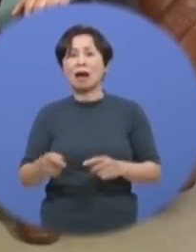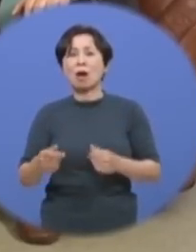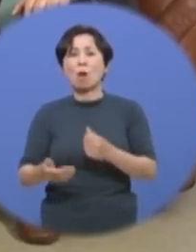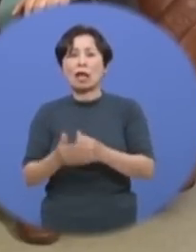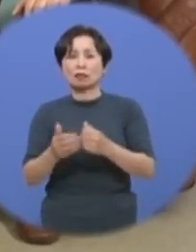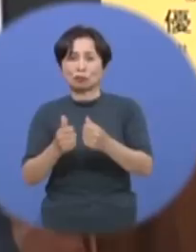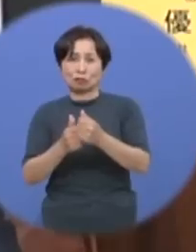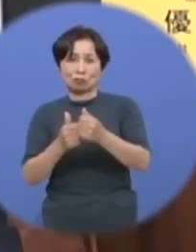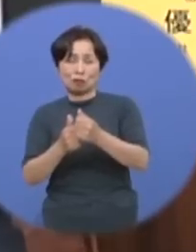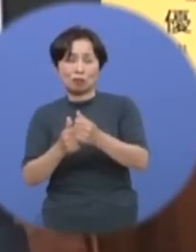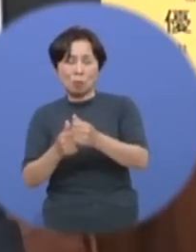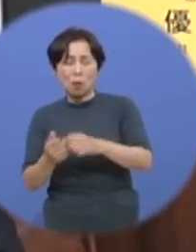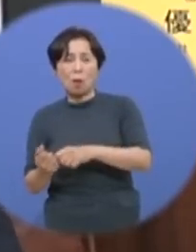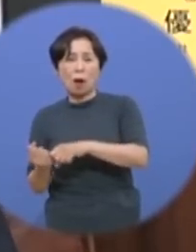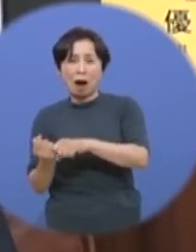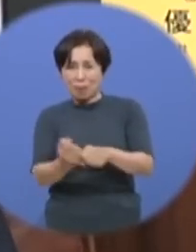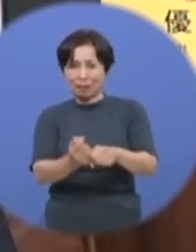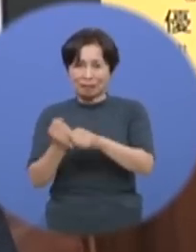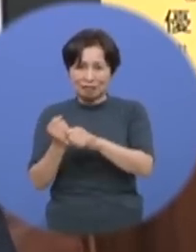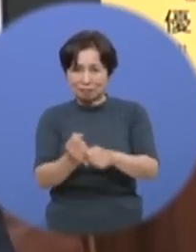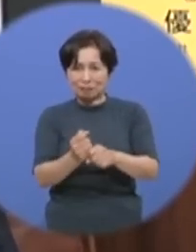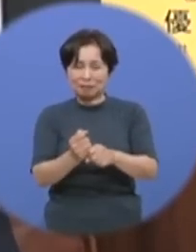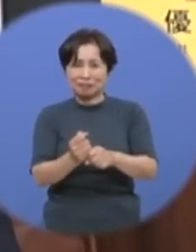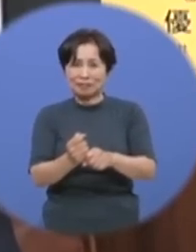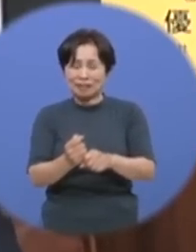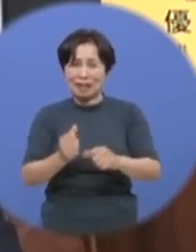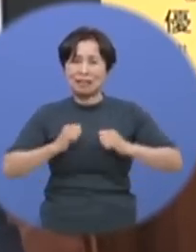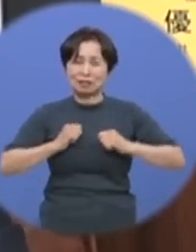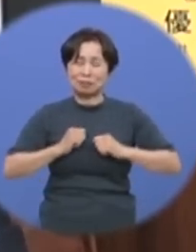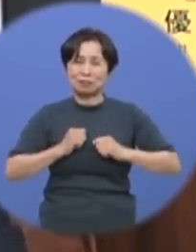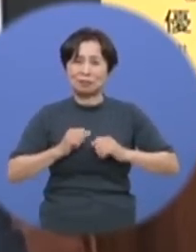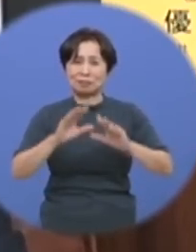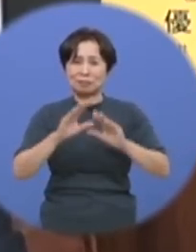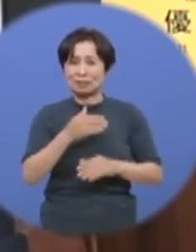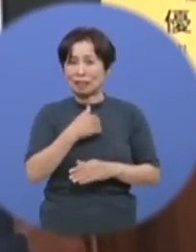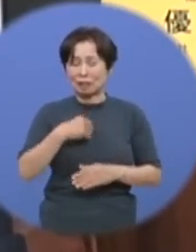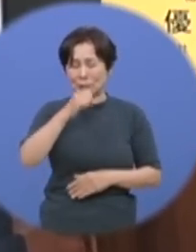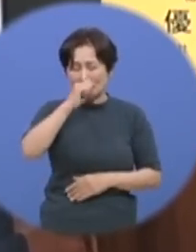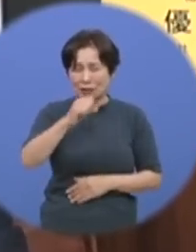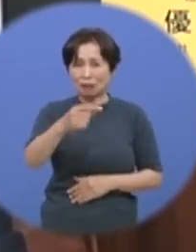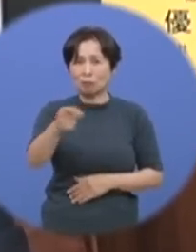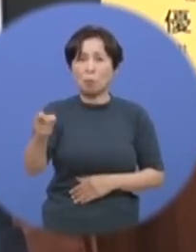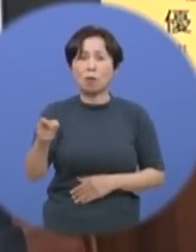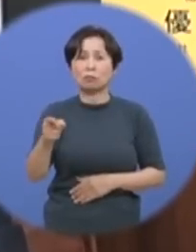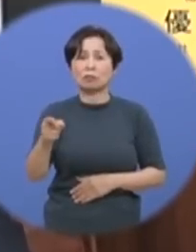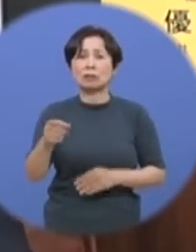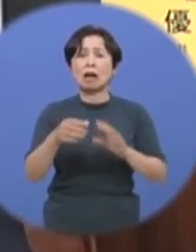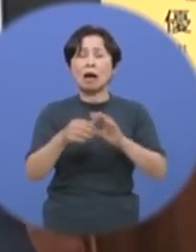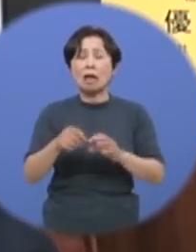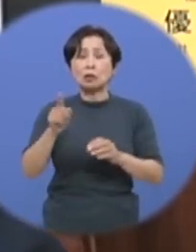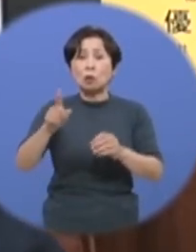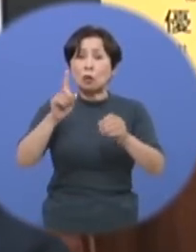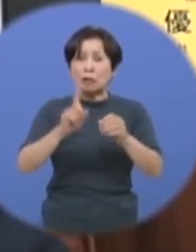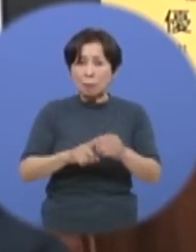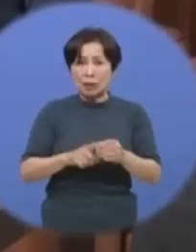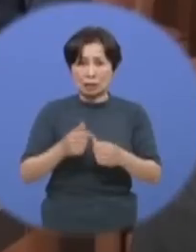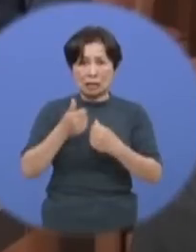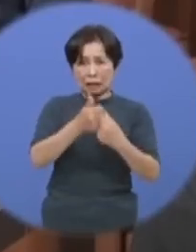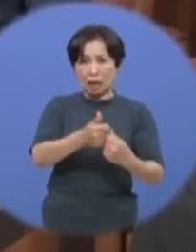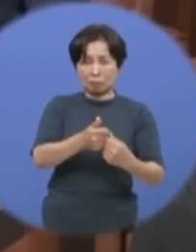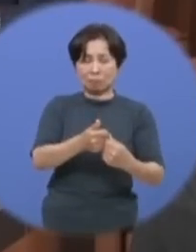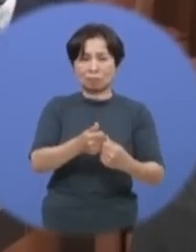ってなるんですねそれがチームワークやと思うボクは常に補欠のために彼てとこういう言い方し